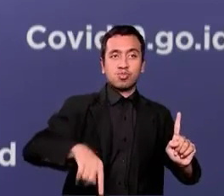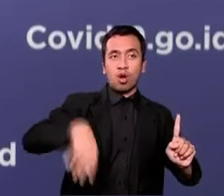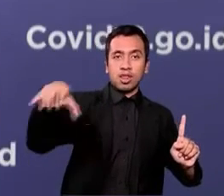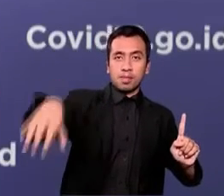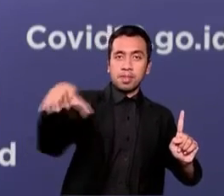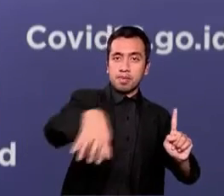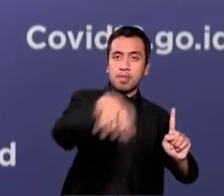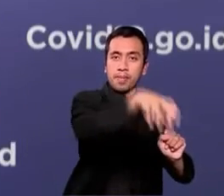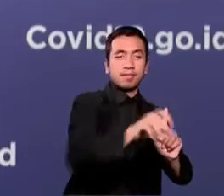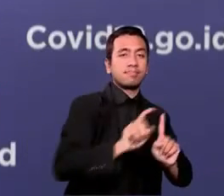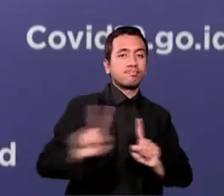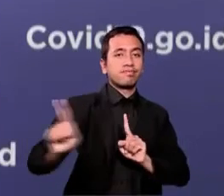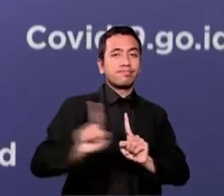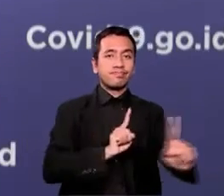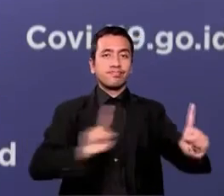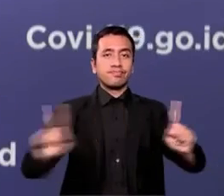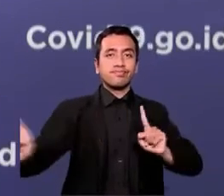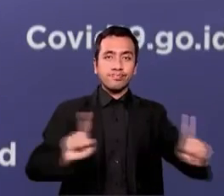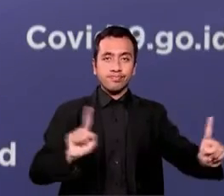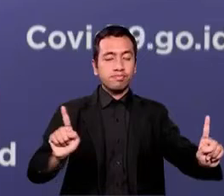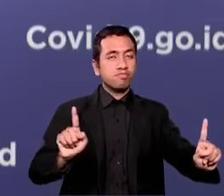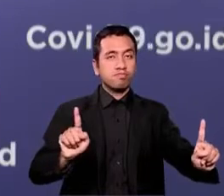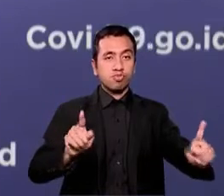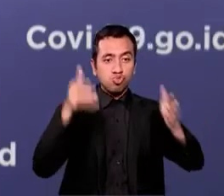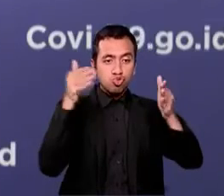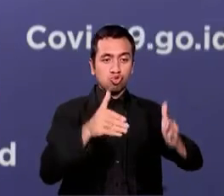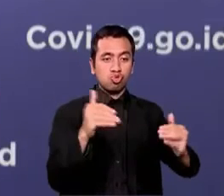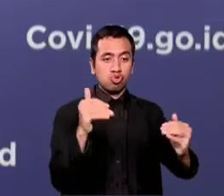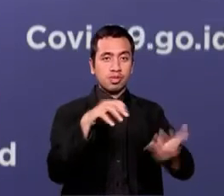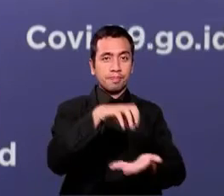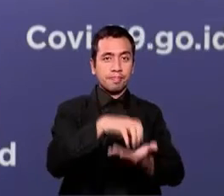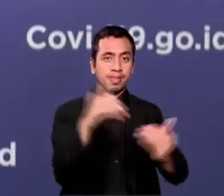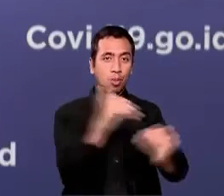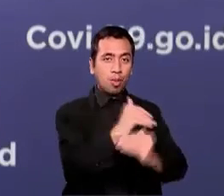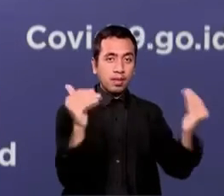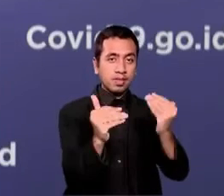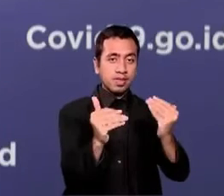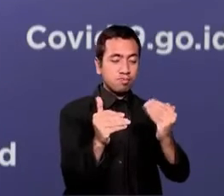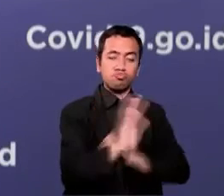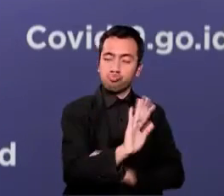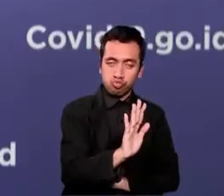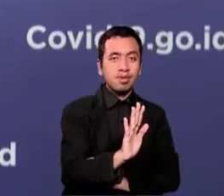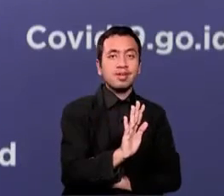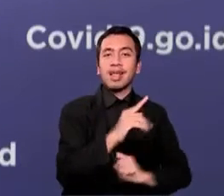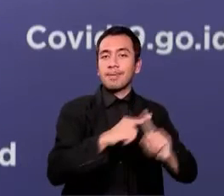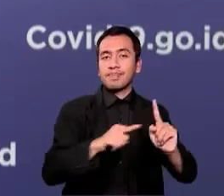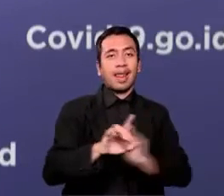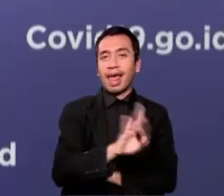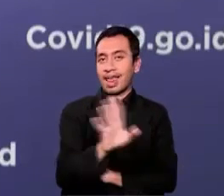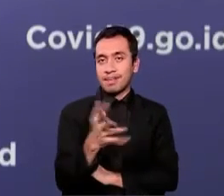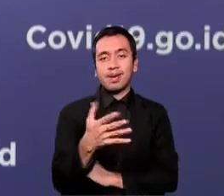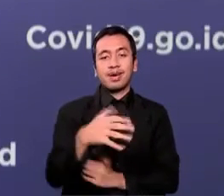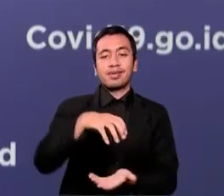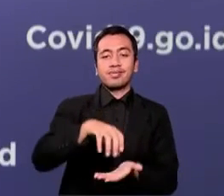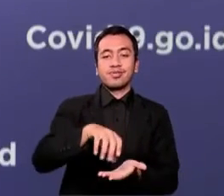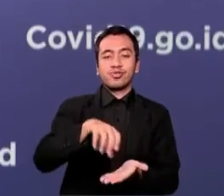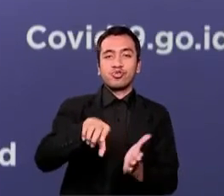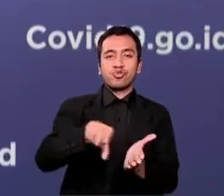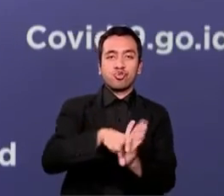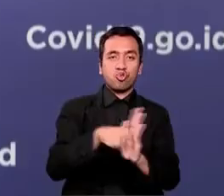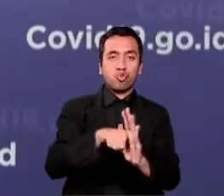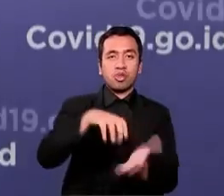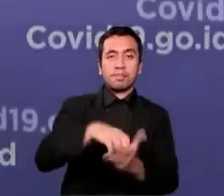bukan hanya terkait dengan di transportasi massal tetapi di stasiun kemudian